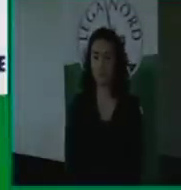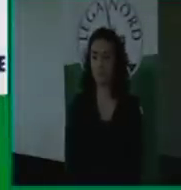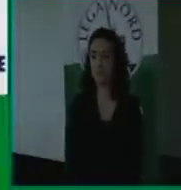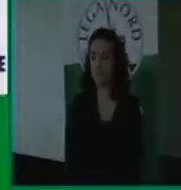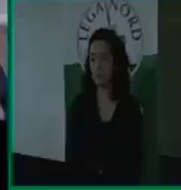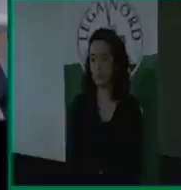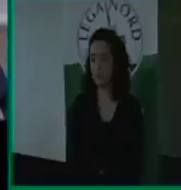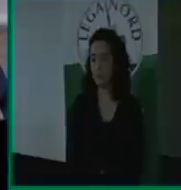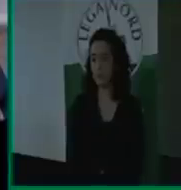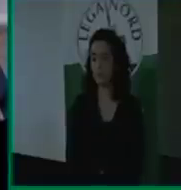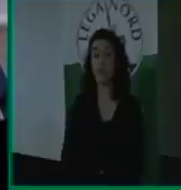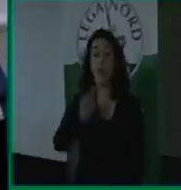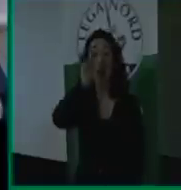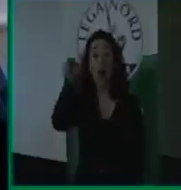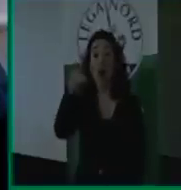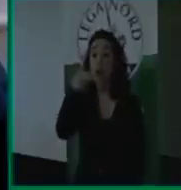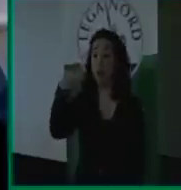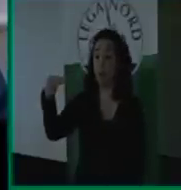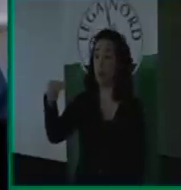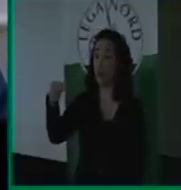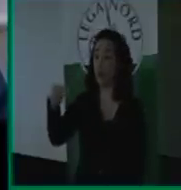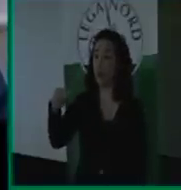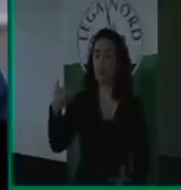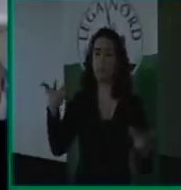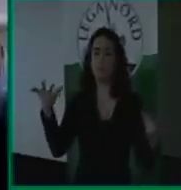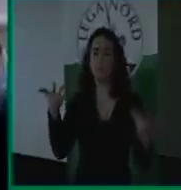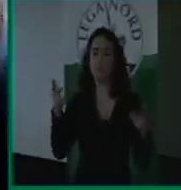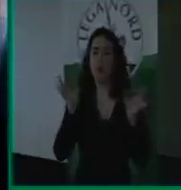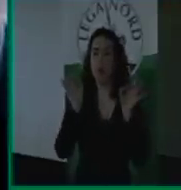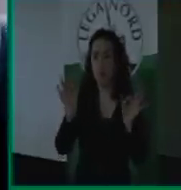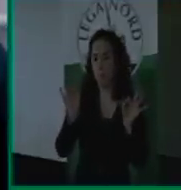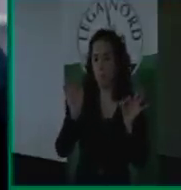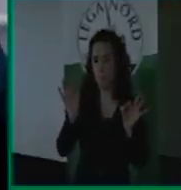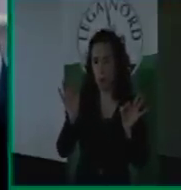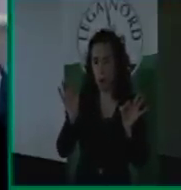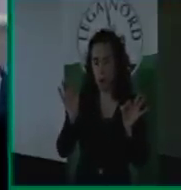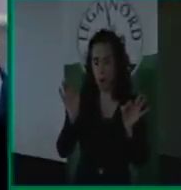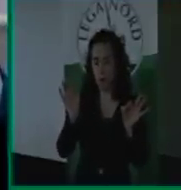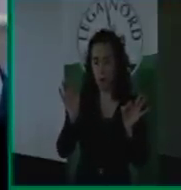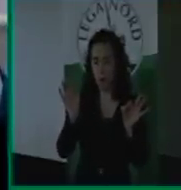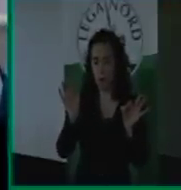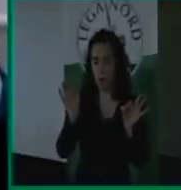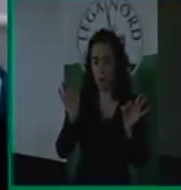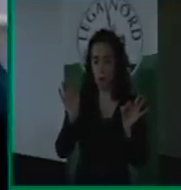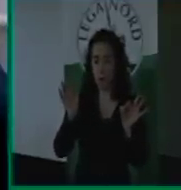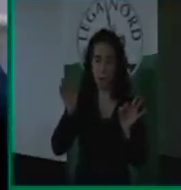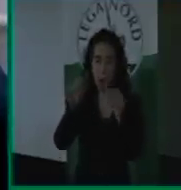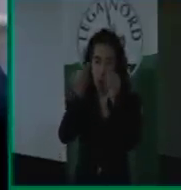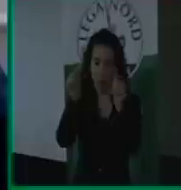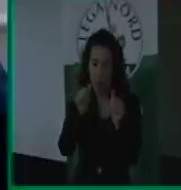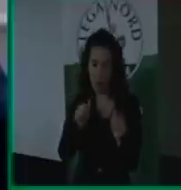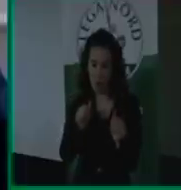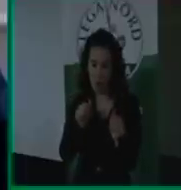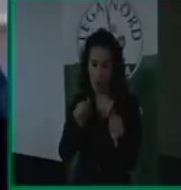sala l'euro è il condensato è la punta dell'iceberg di questo modello ell